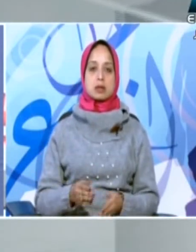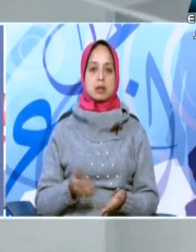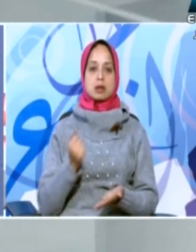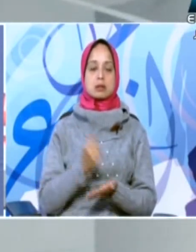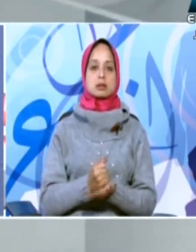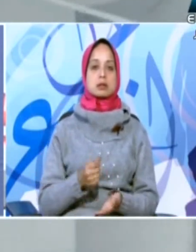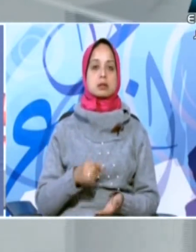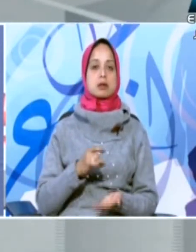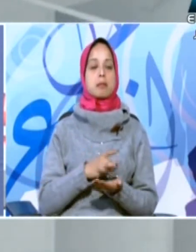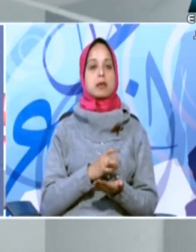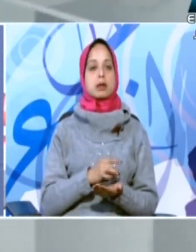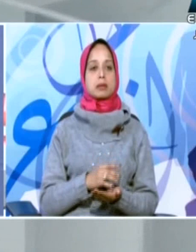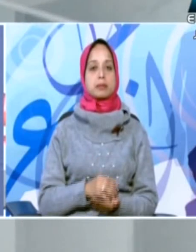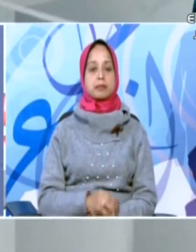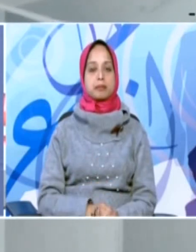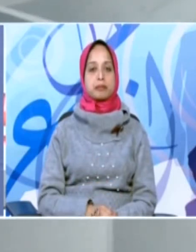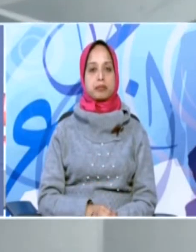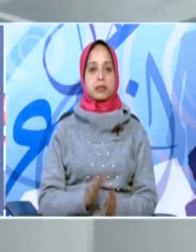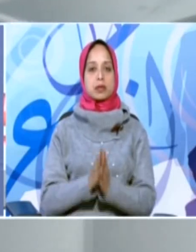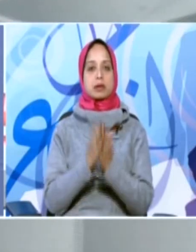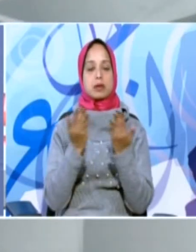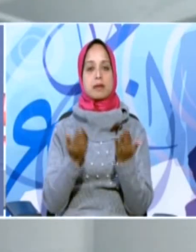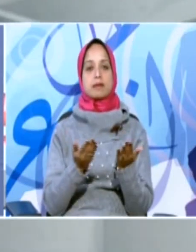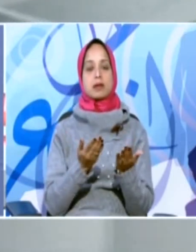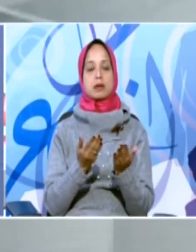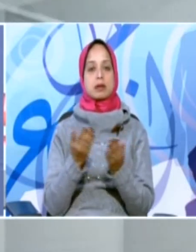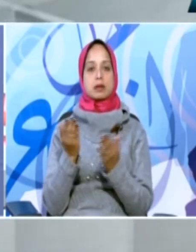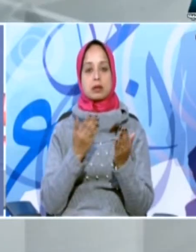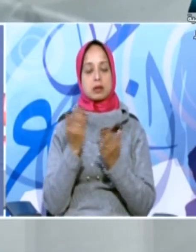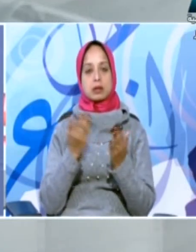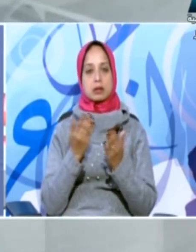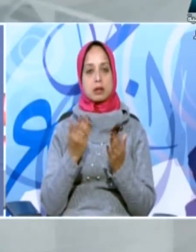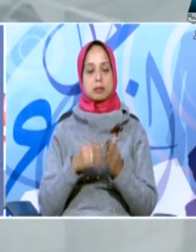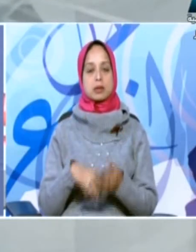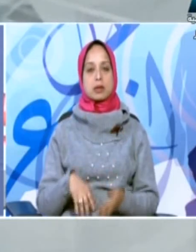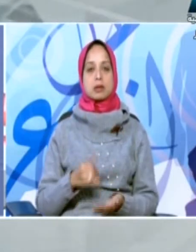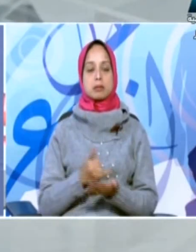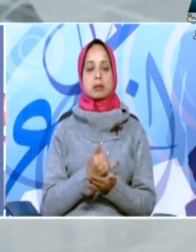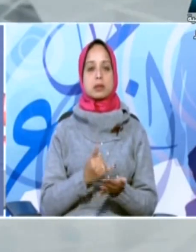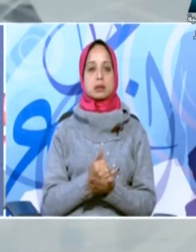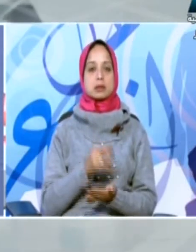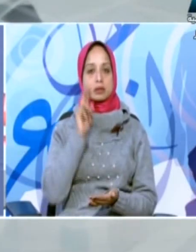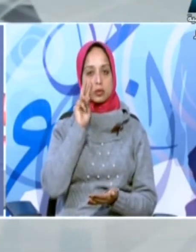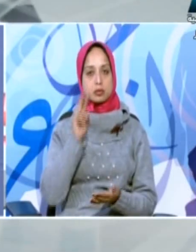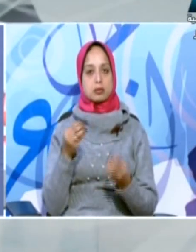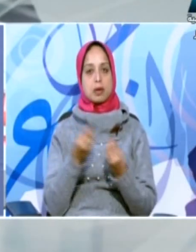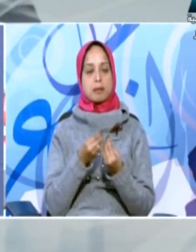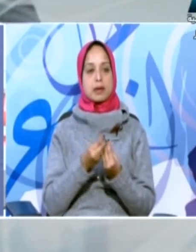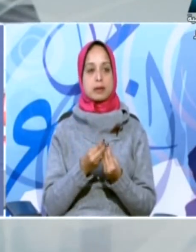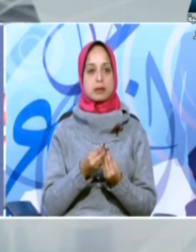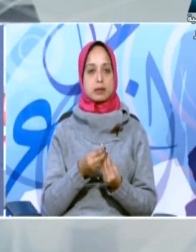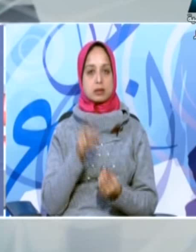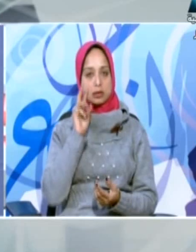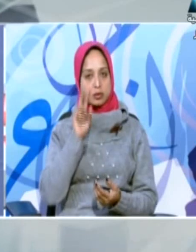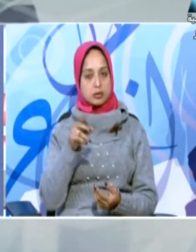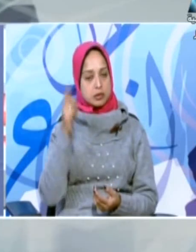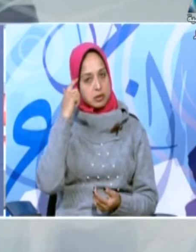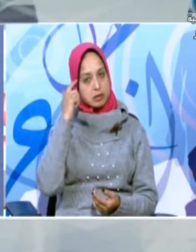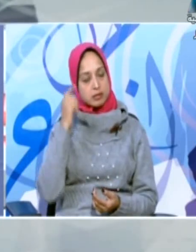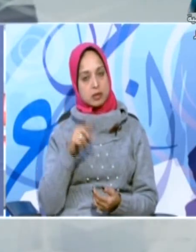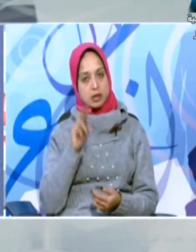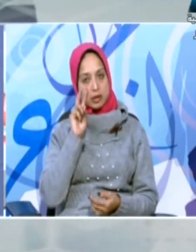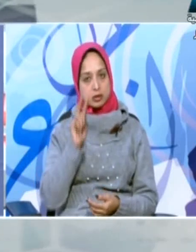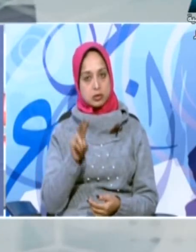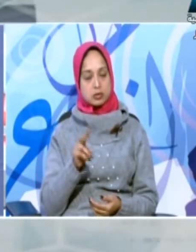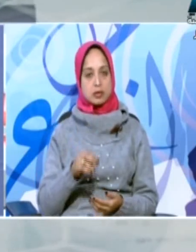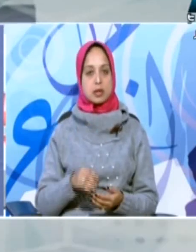9 نوفمبر 1935 ده ثورة. أنا عايزكم تفتحوا الكتاب، اللي بيتابعنا دلوقتي يشوف ويفتح الكتاب. افتحوا الكتاب مش هتخسروا حاجة. هتلاقي عندك في